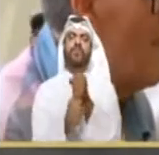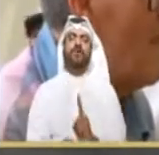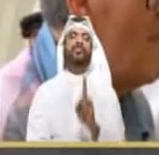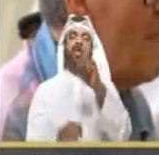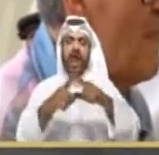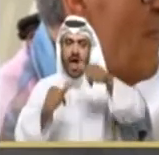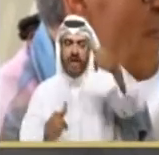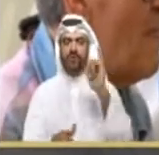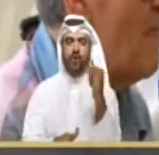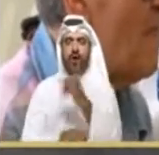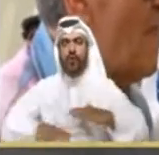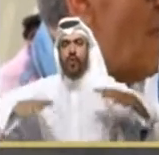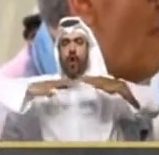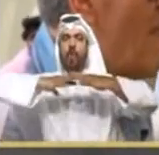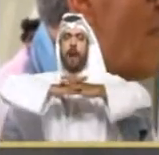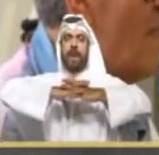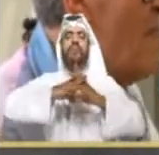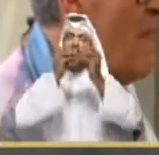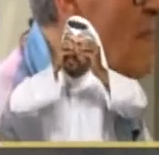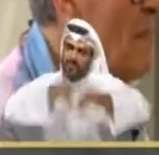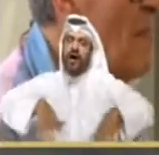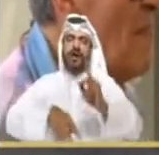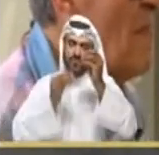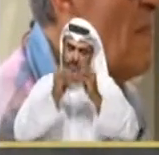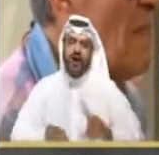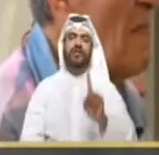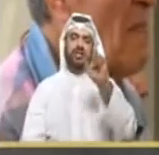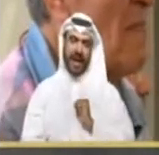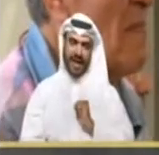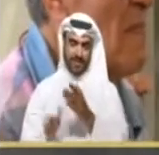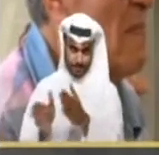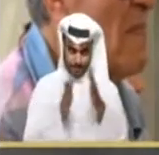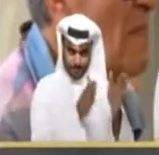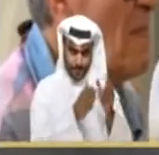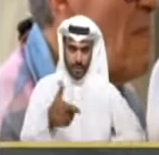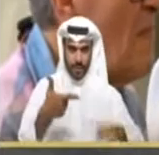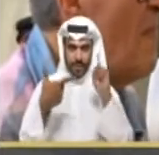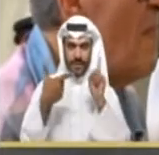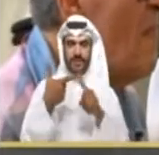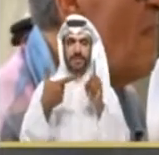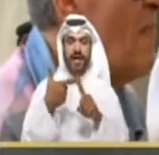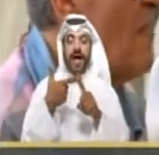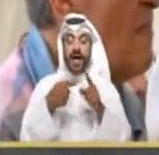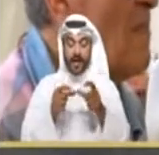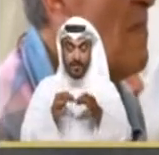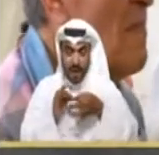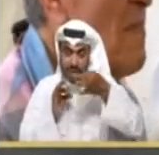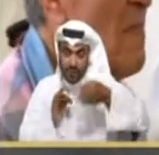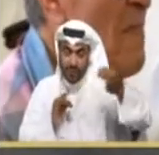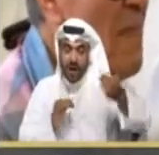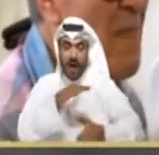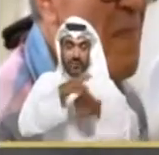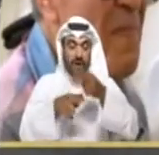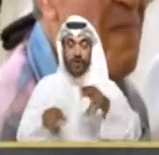موجودة في أبناء الشعب الكويتي ومأخذة في عين الاعتبار. هذا الجزء الأول. أما الجزء الثاني من الرسالة